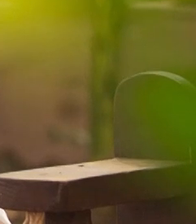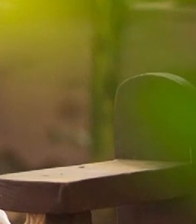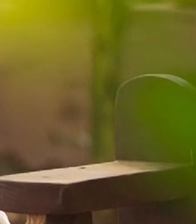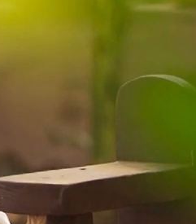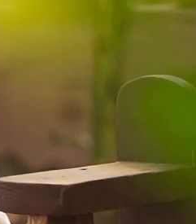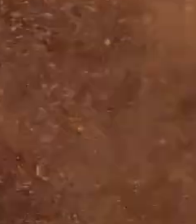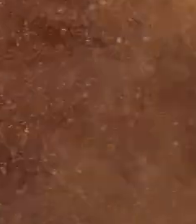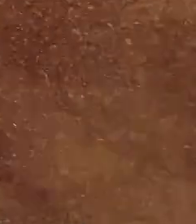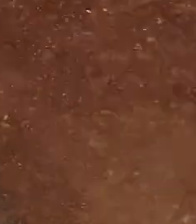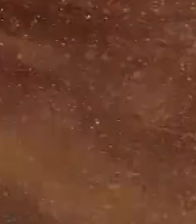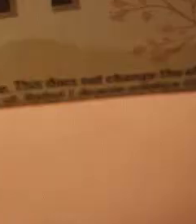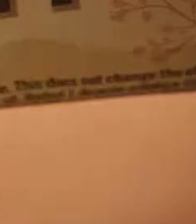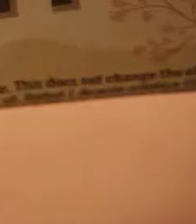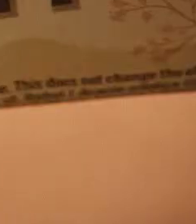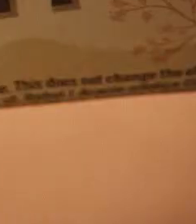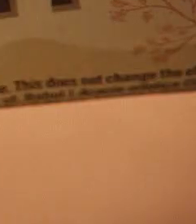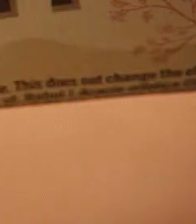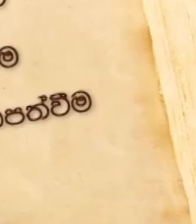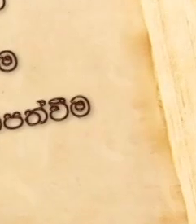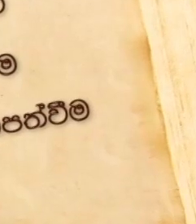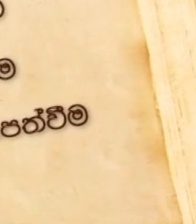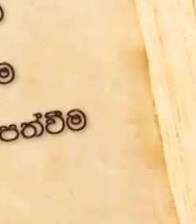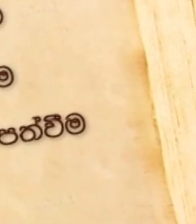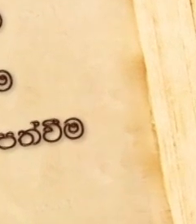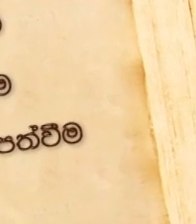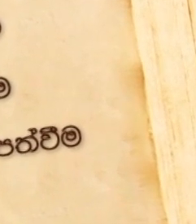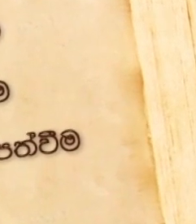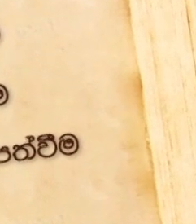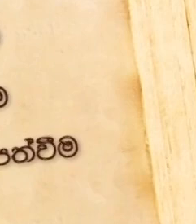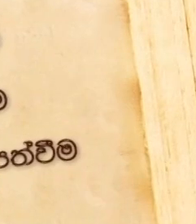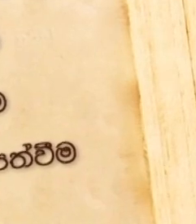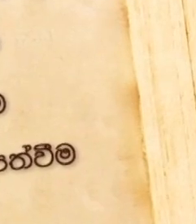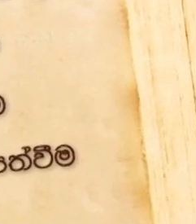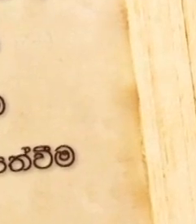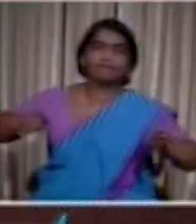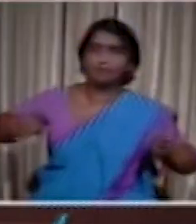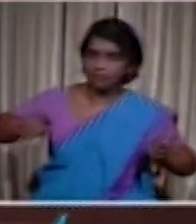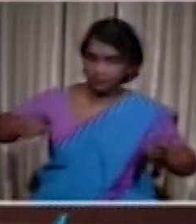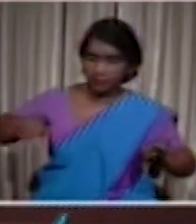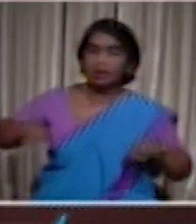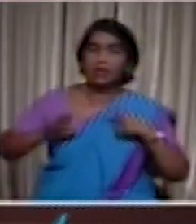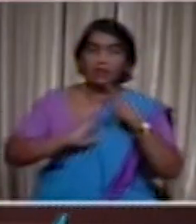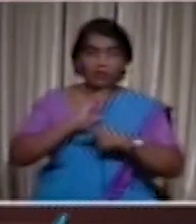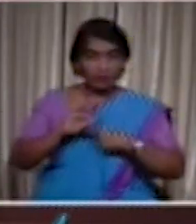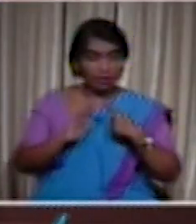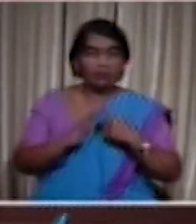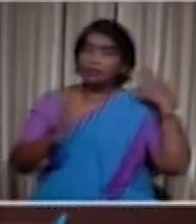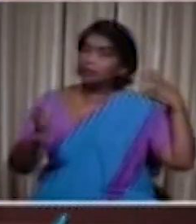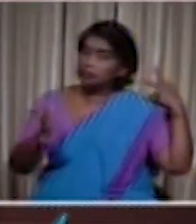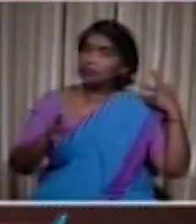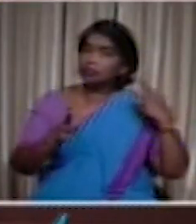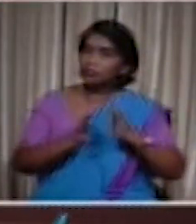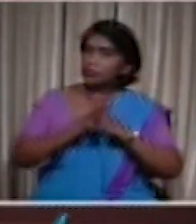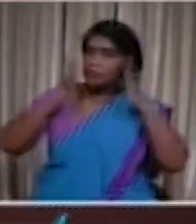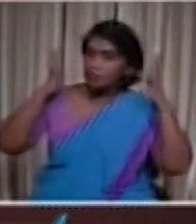प्रश्न कांति चूर्ण सहित लीव आयुष दंताले पे दत्तोले ऐति प्रश्न दहायक वालकाई राटे इतिहास इतिमुल